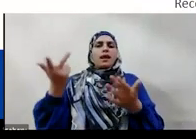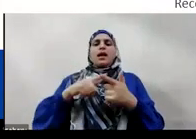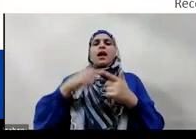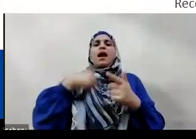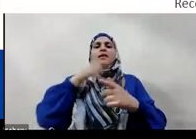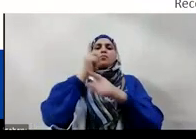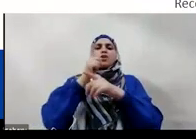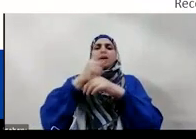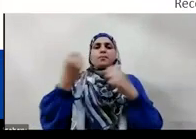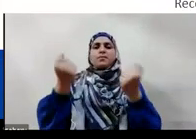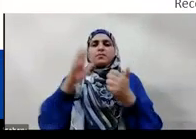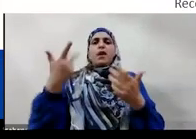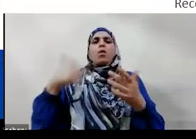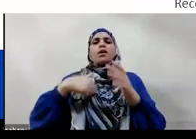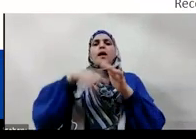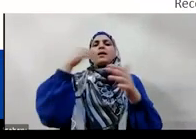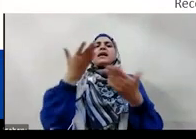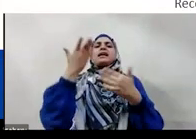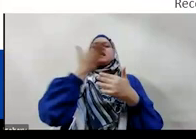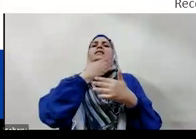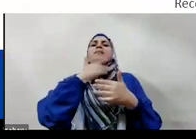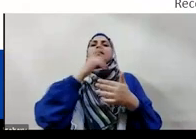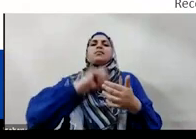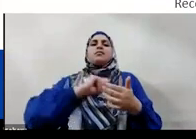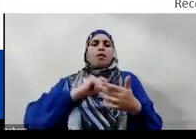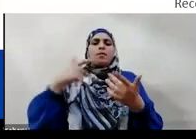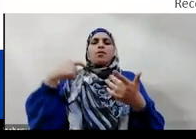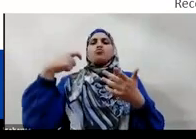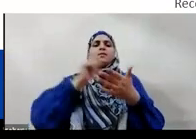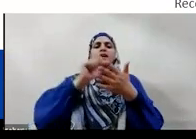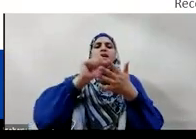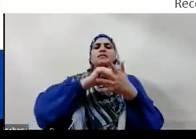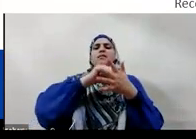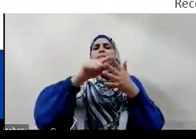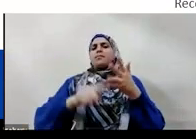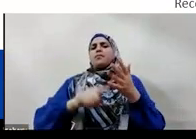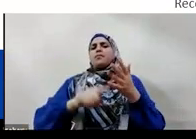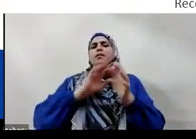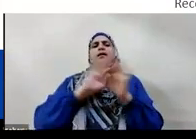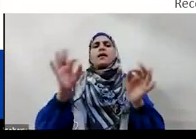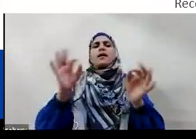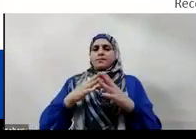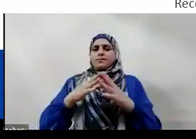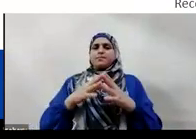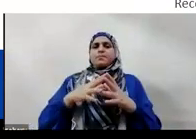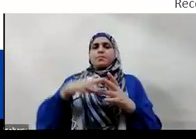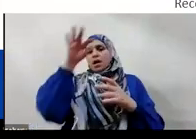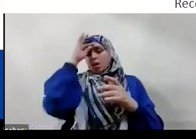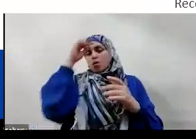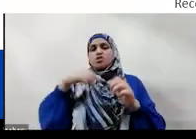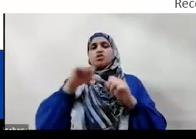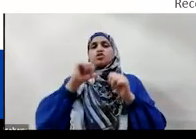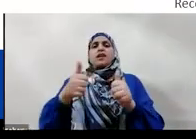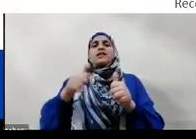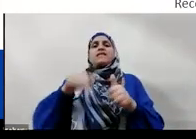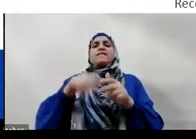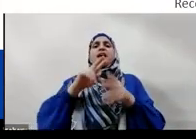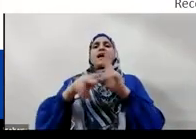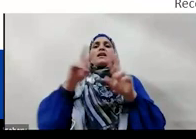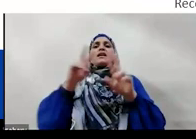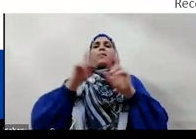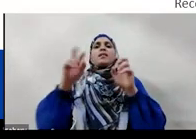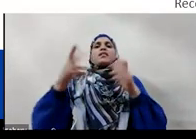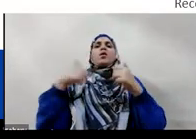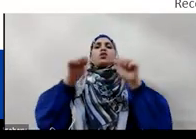قدمتوا اي خدمات للطلبه فحضراتكم بتكتبوا الكورسز اللي انتوا عملتوها، لو شاركتوا في أي أبحاث أو نشرتوا أي